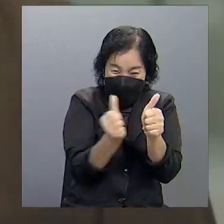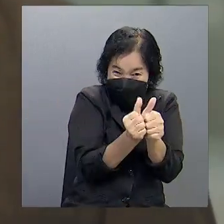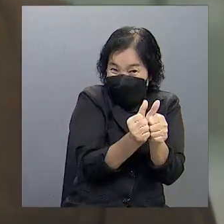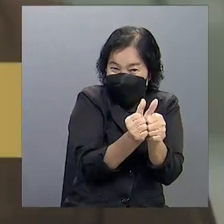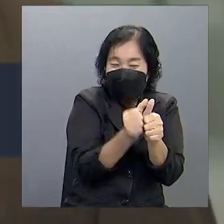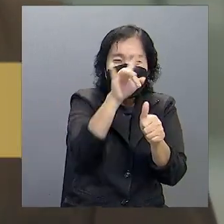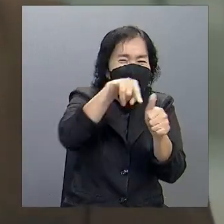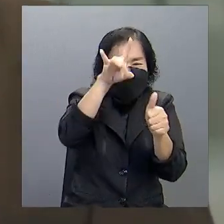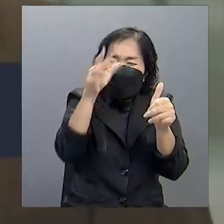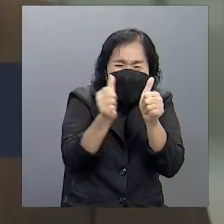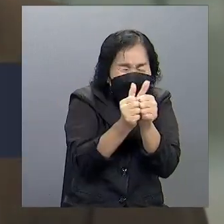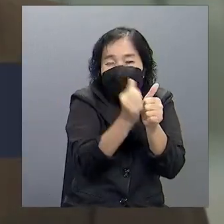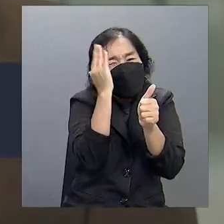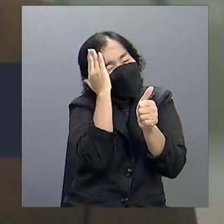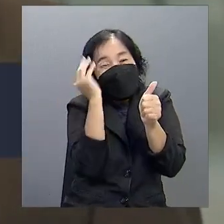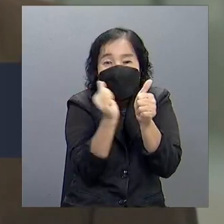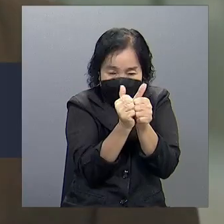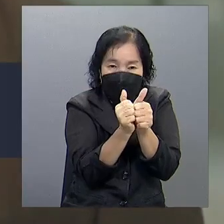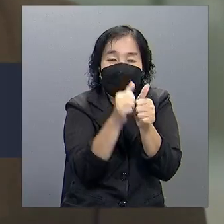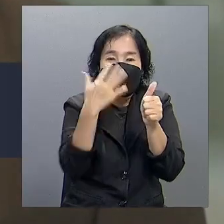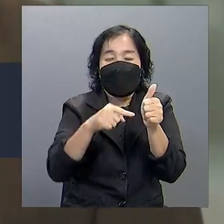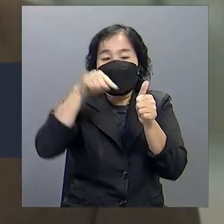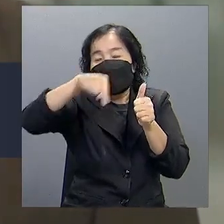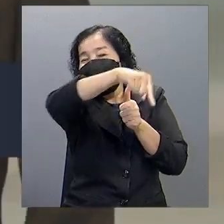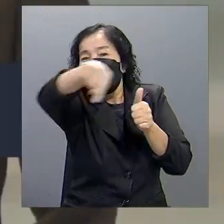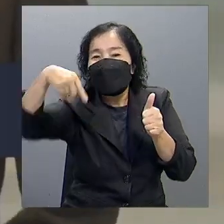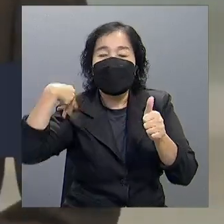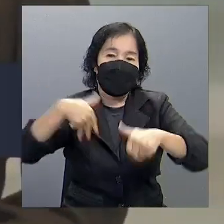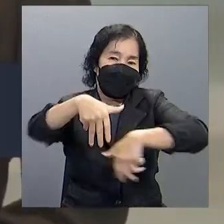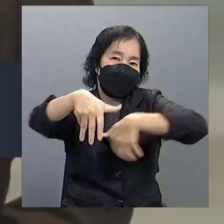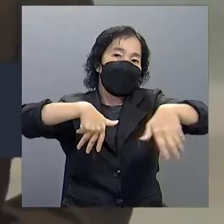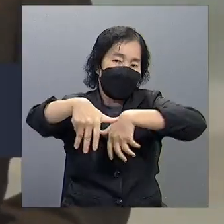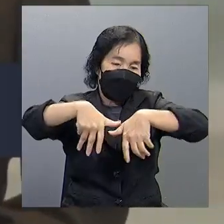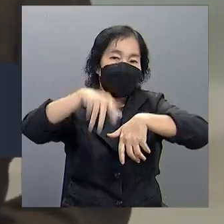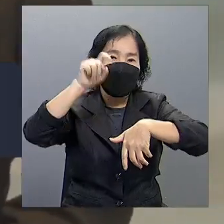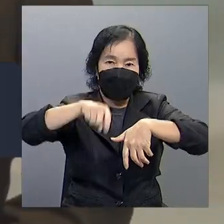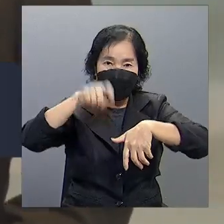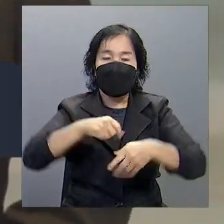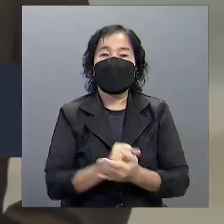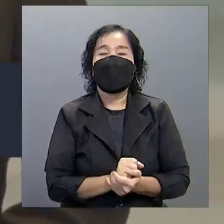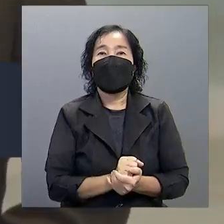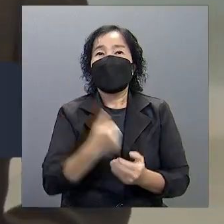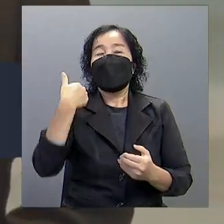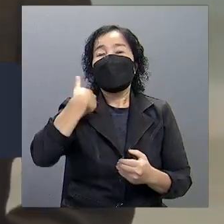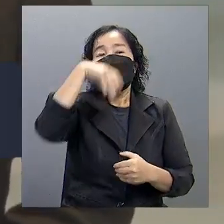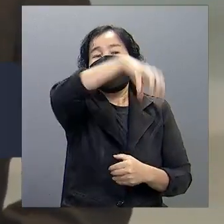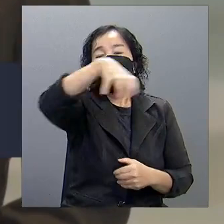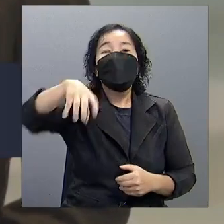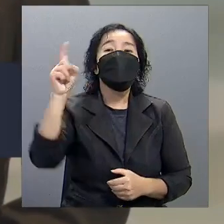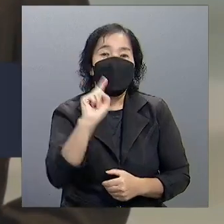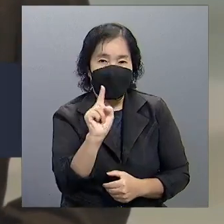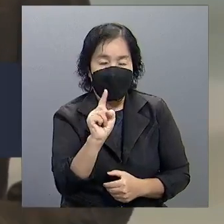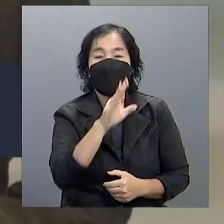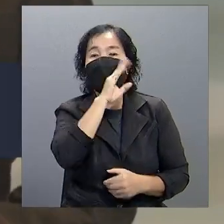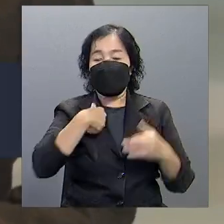ามค้นหาผู้ป่วยเชิงรุกลงชุมชน ครับ นะครับก็ในสถานที่ที่มีประวัติว่าผู้